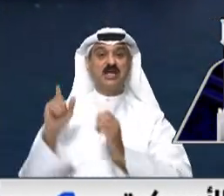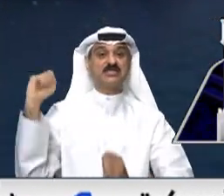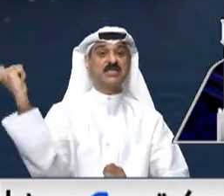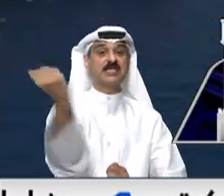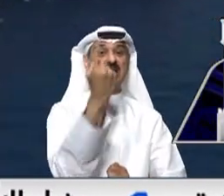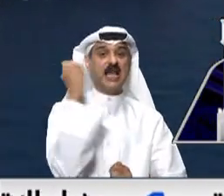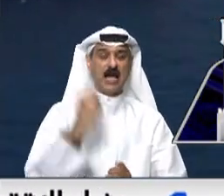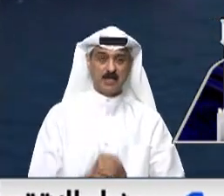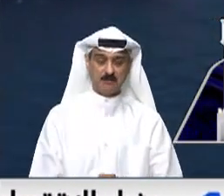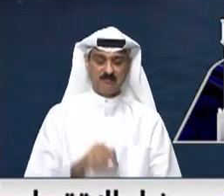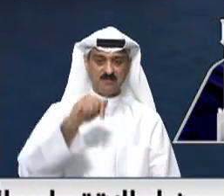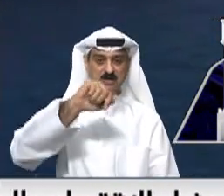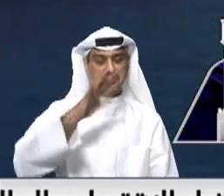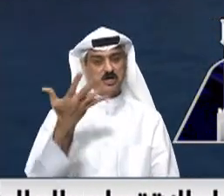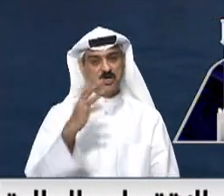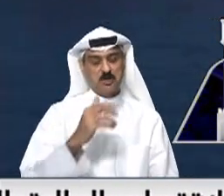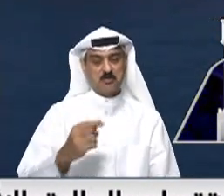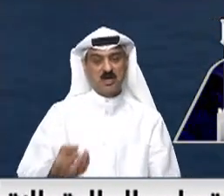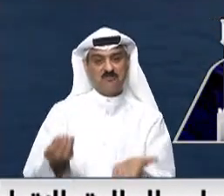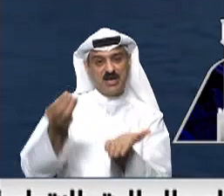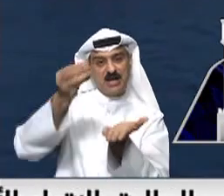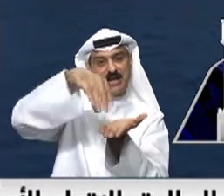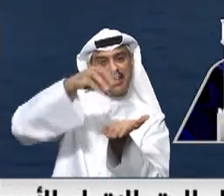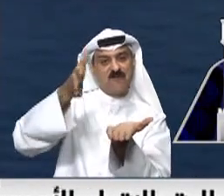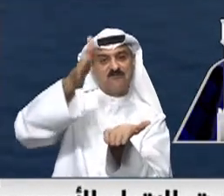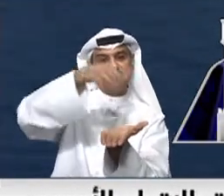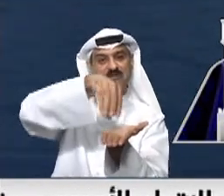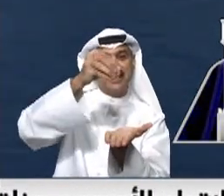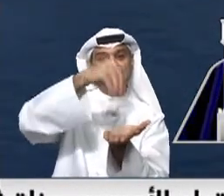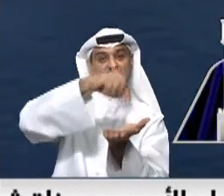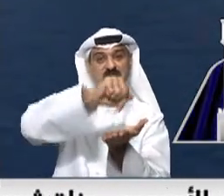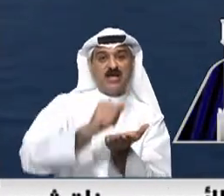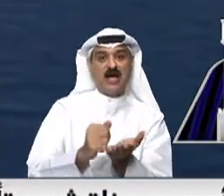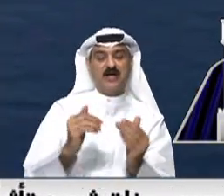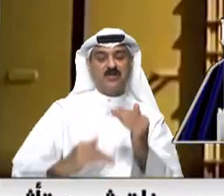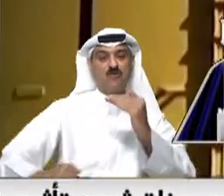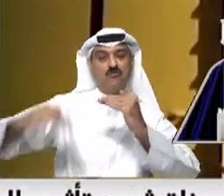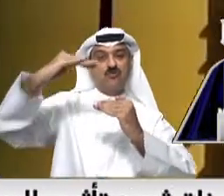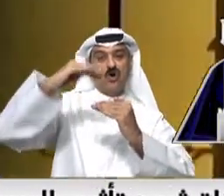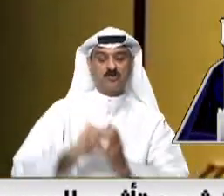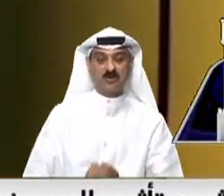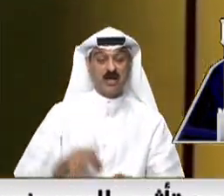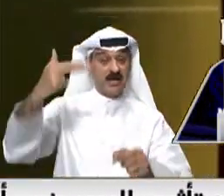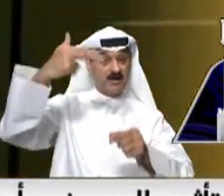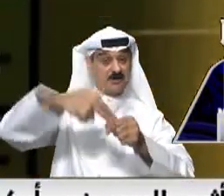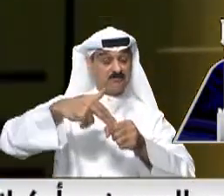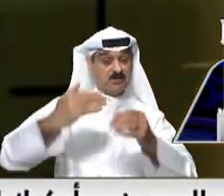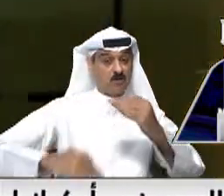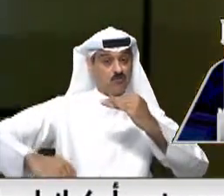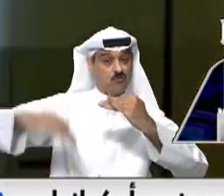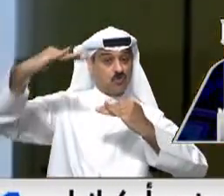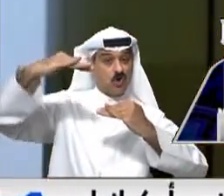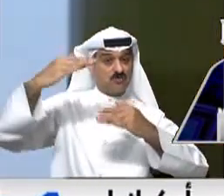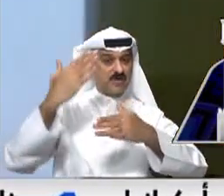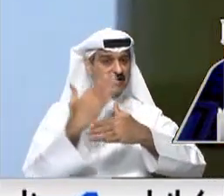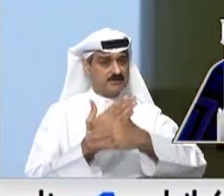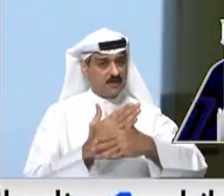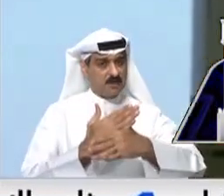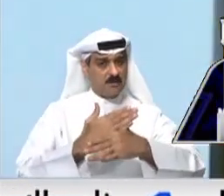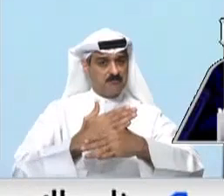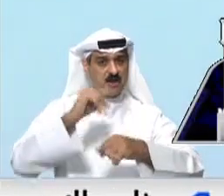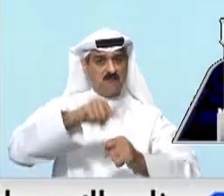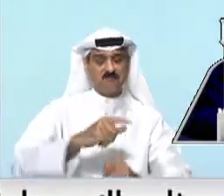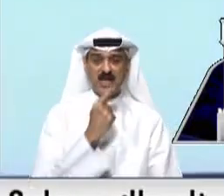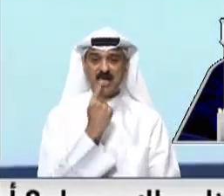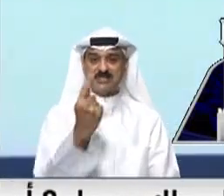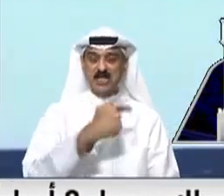واحتمال لرفع اسعار الفائده مجددا وتعززت اسعار النفط هذا الاسبوع بفضل اعمالا في نمو